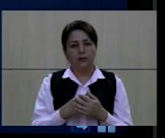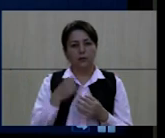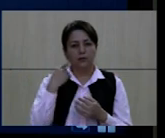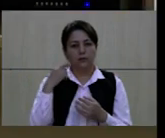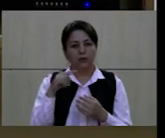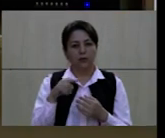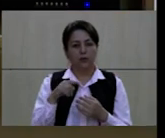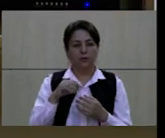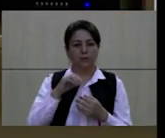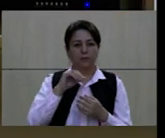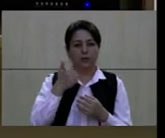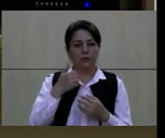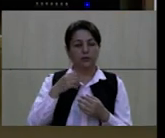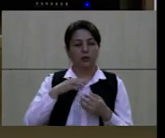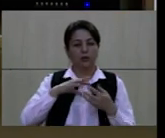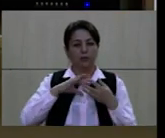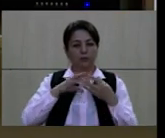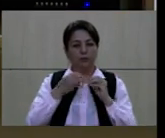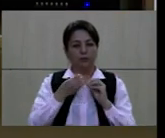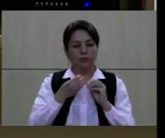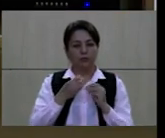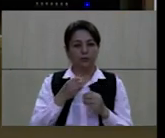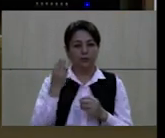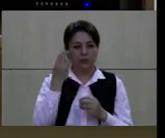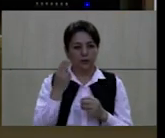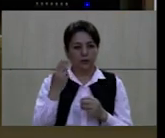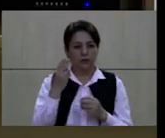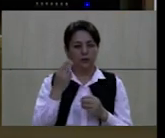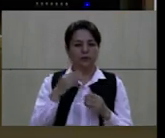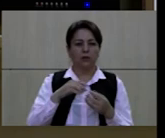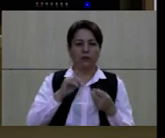sonlarni avval butun qismini qo'shib chiqamiz.